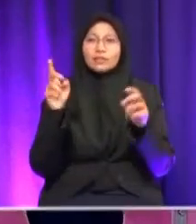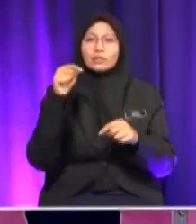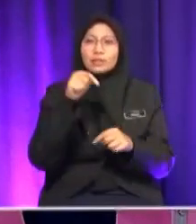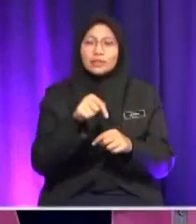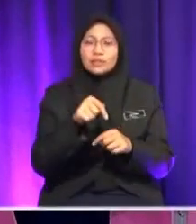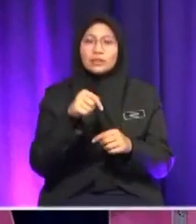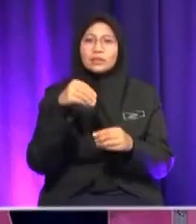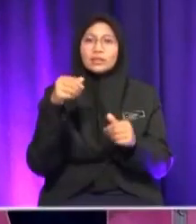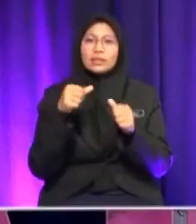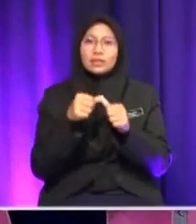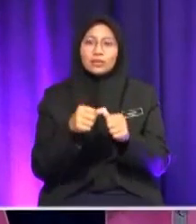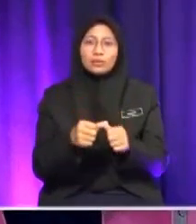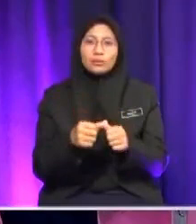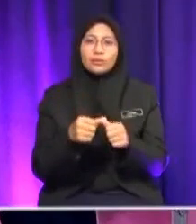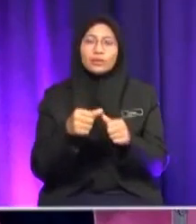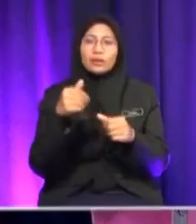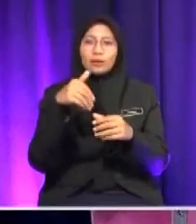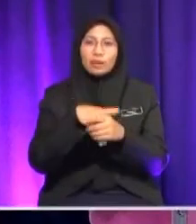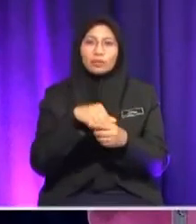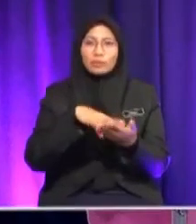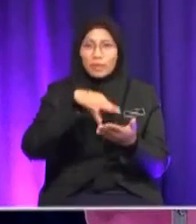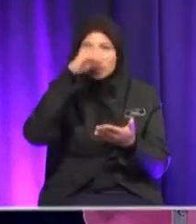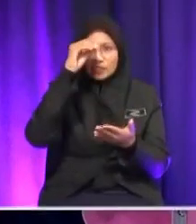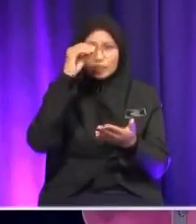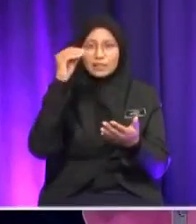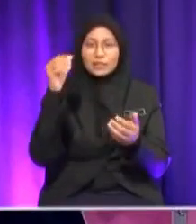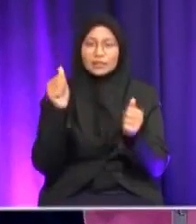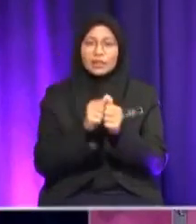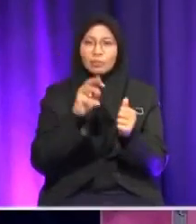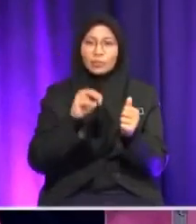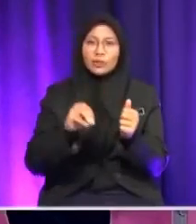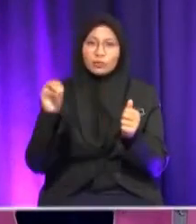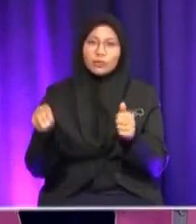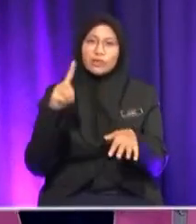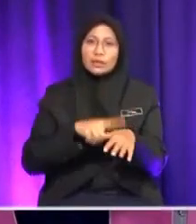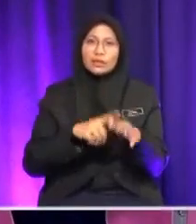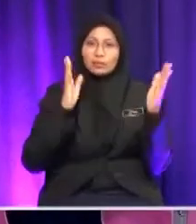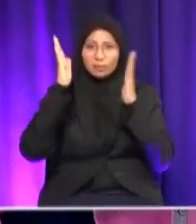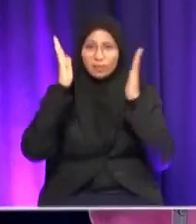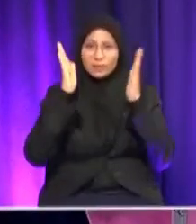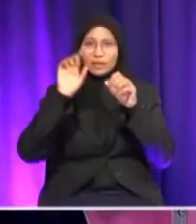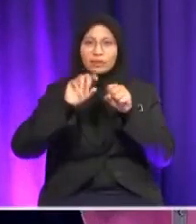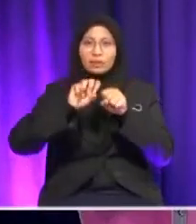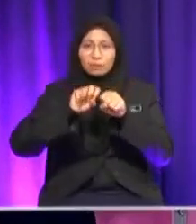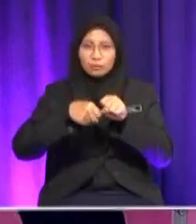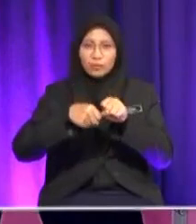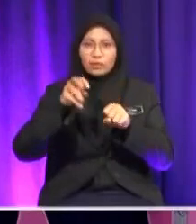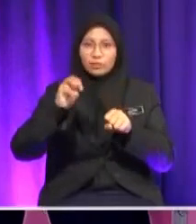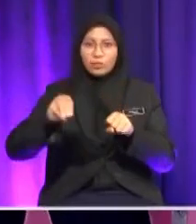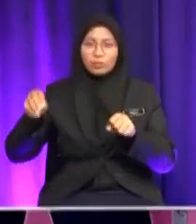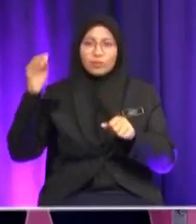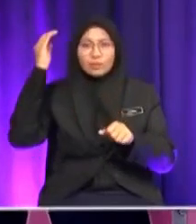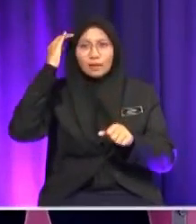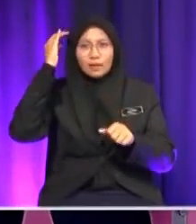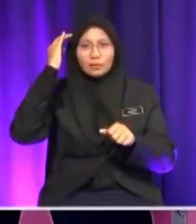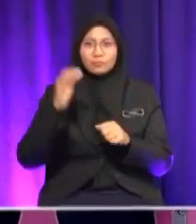dalam sistem pendidikan kita agar golongan muda mereka tahu tentang pengurusan kewangan. Okey,